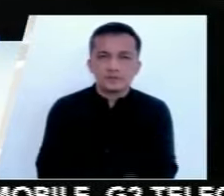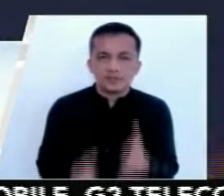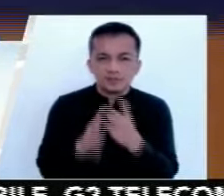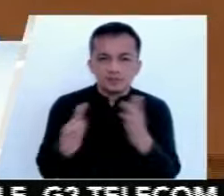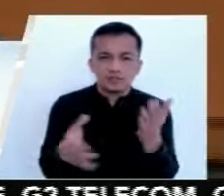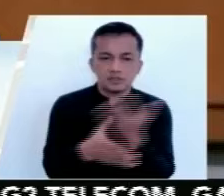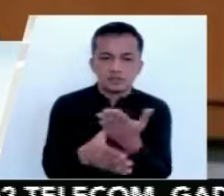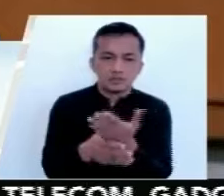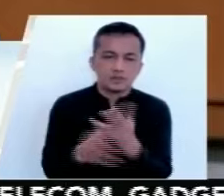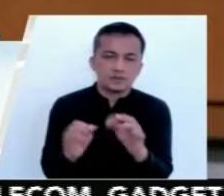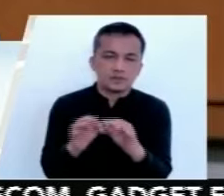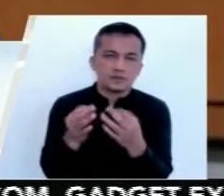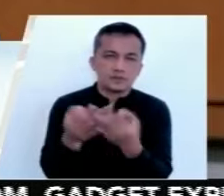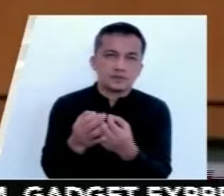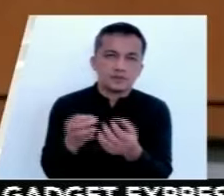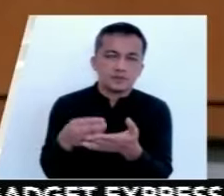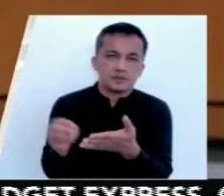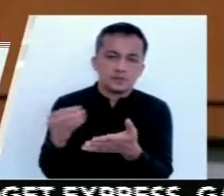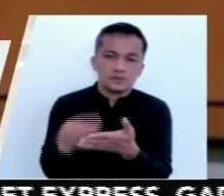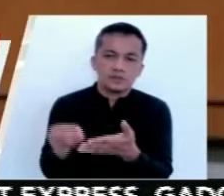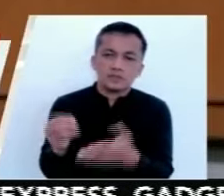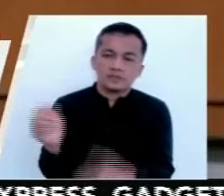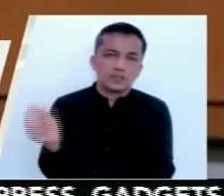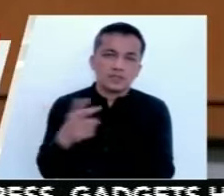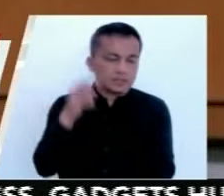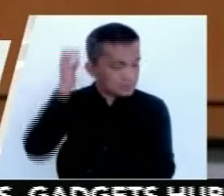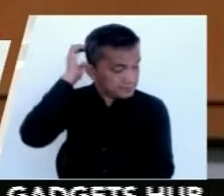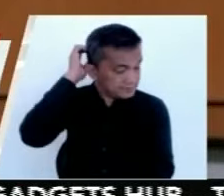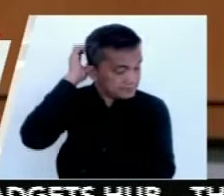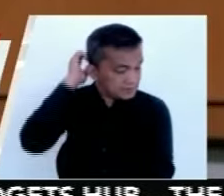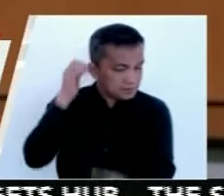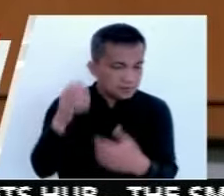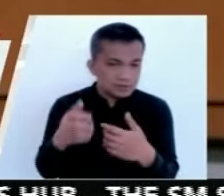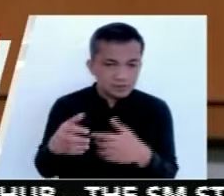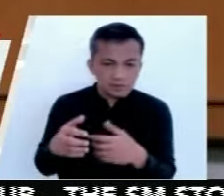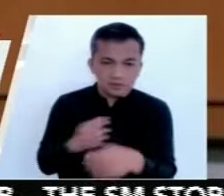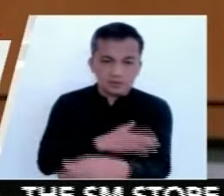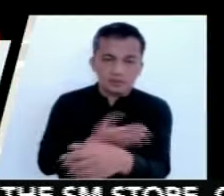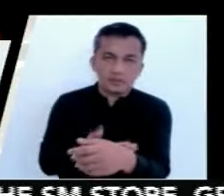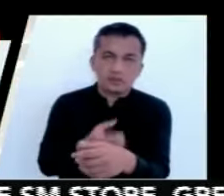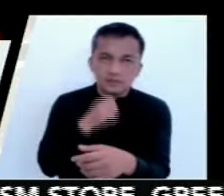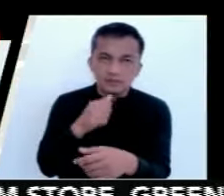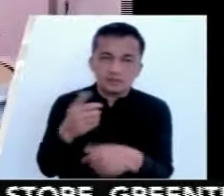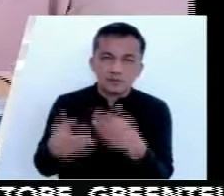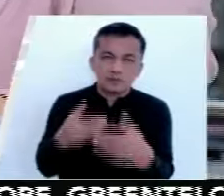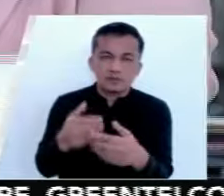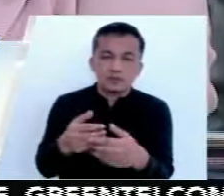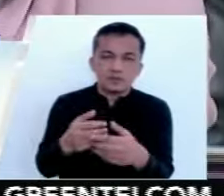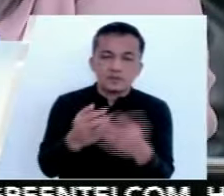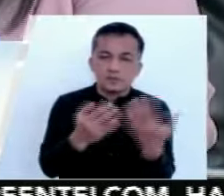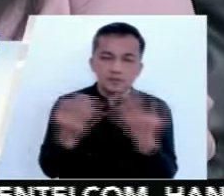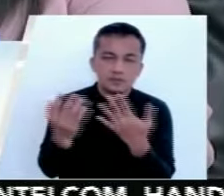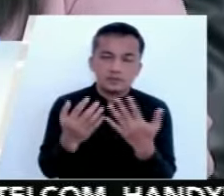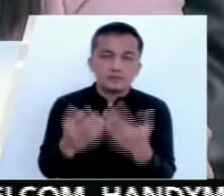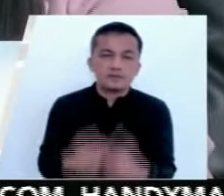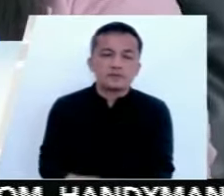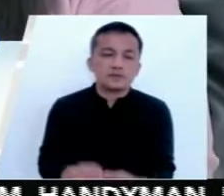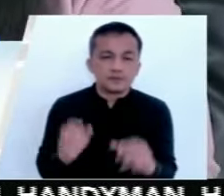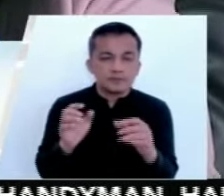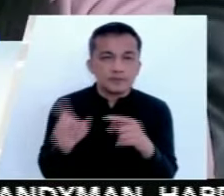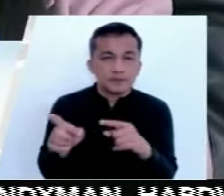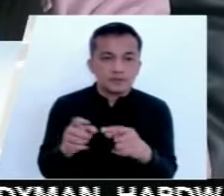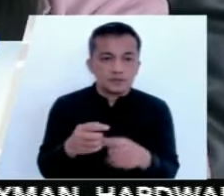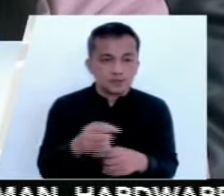pamilya. Gastos po lahat. Opo. Ay, tapos yung anak ko po, hindi ko masikaso yung birth certificate. Dumulog ang inyong Kapuso Action Man